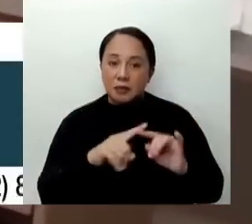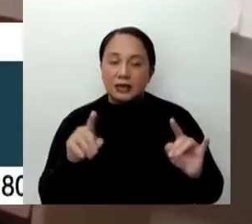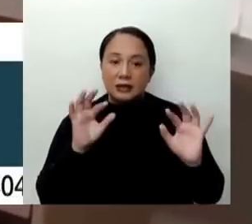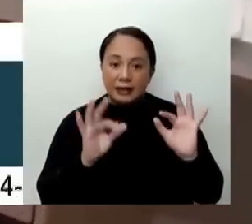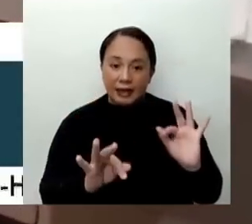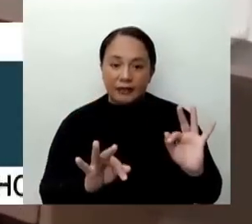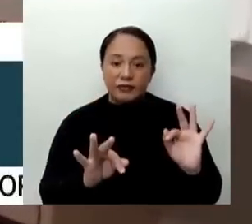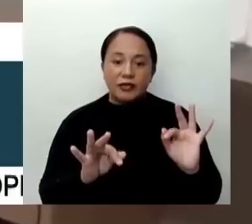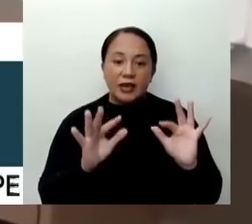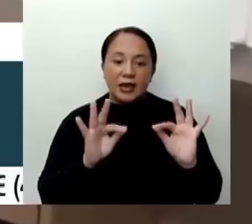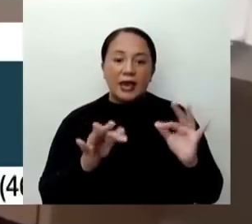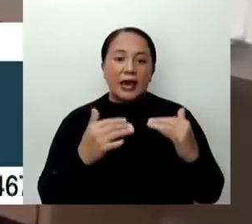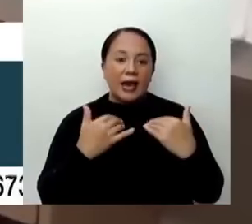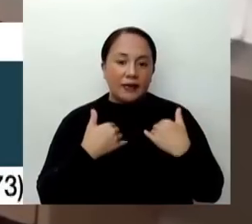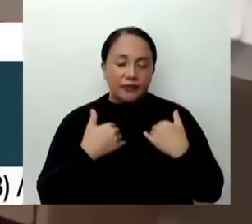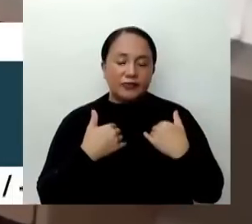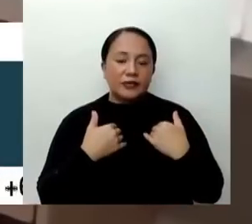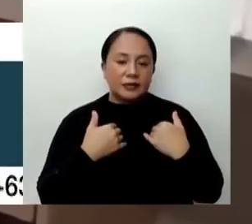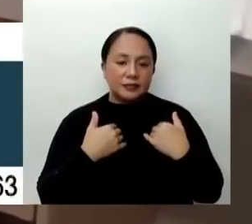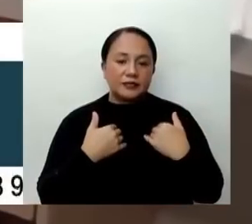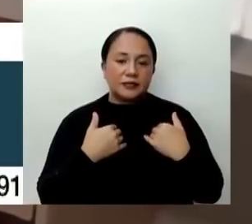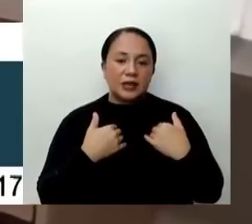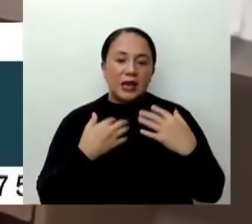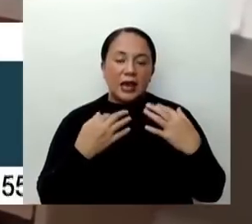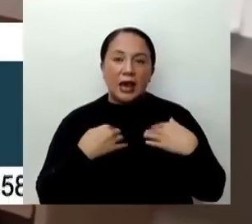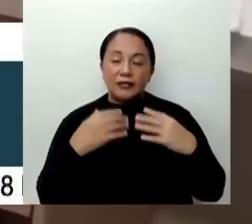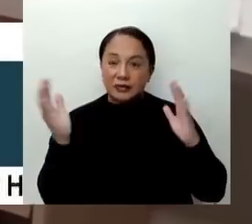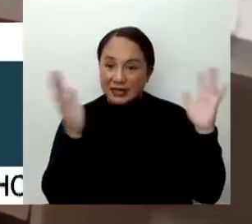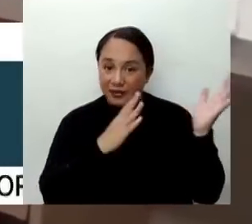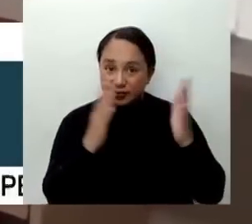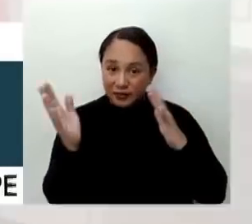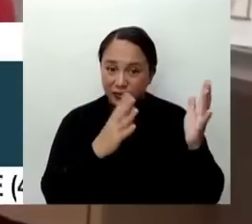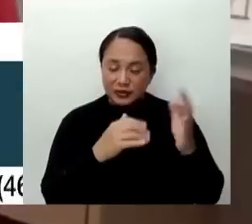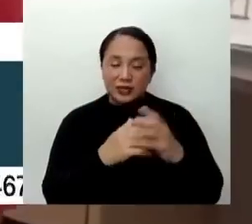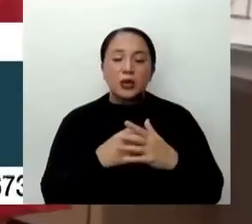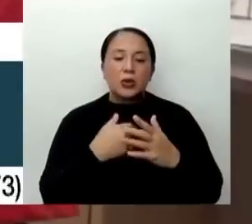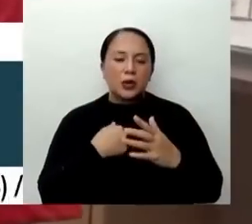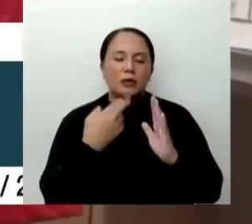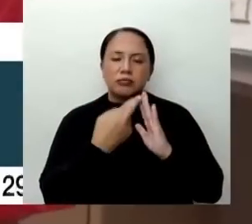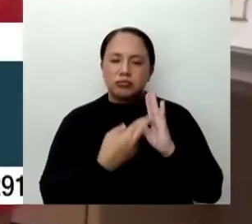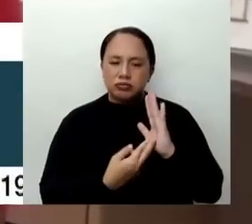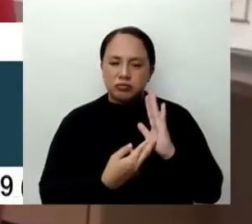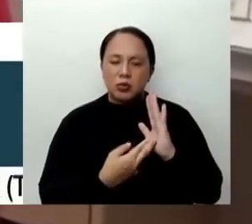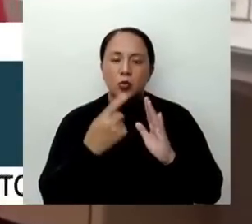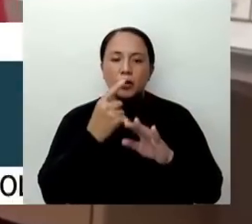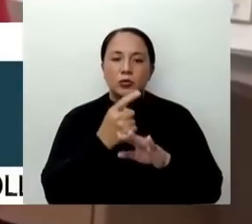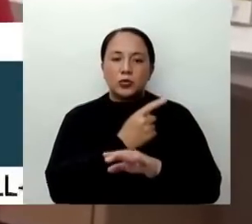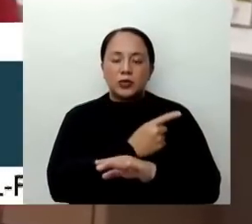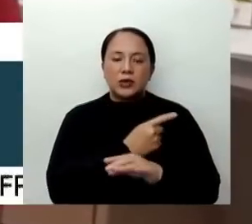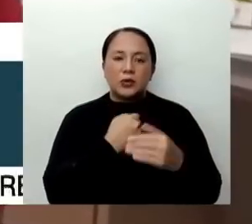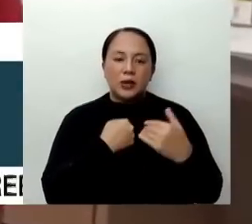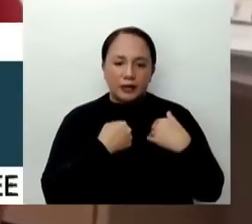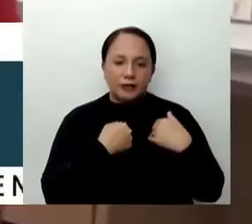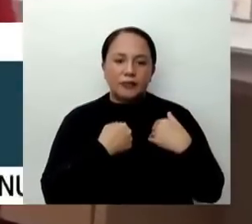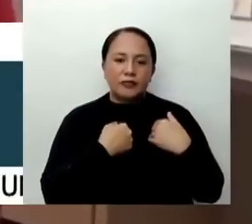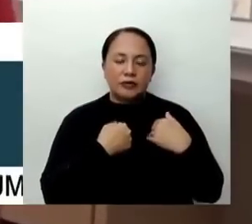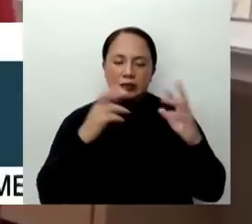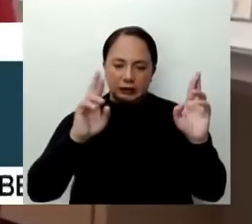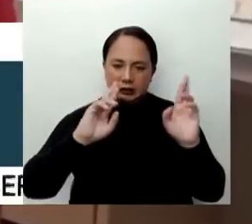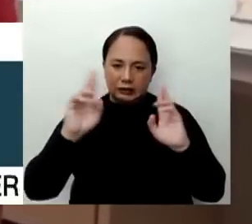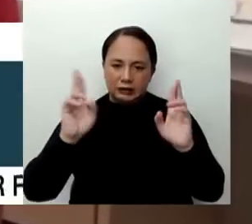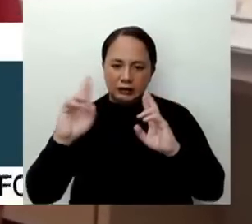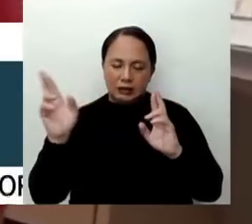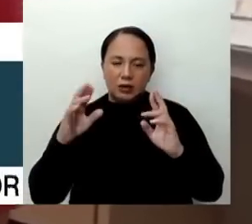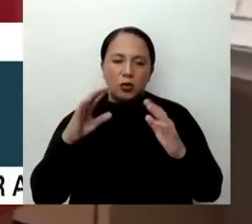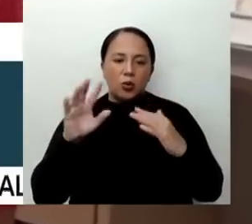nagkaroon nandiyan na yung bagyo, eh meron po kaming protocol. One week pa lang ay nagkaroon na po kami ng paghahanda. Lahat ng pong